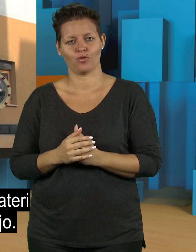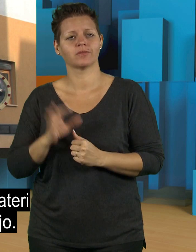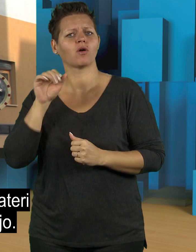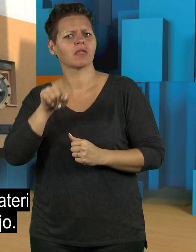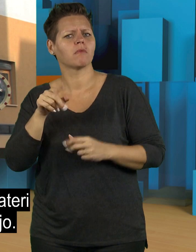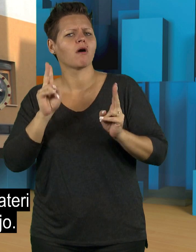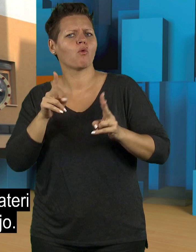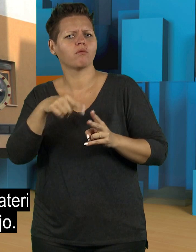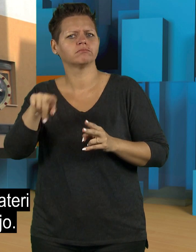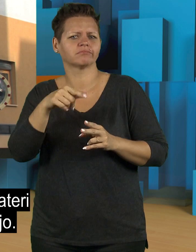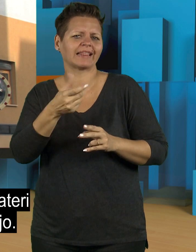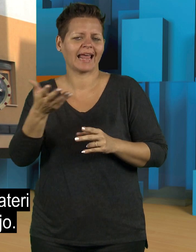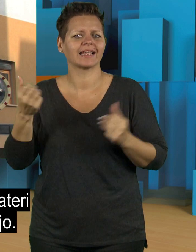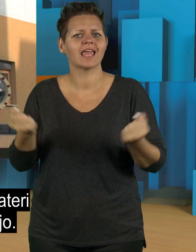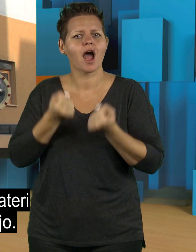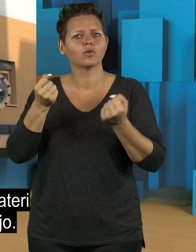slabijo.